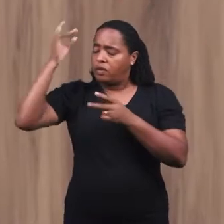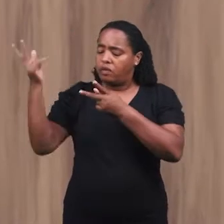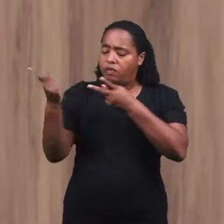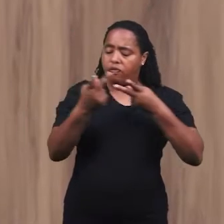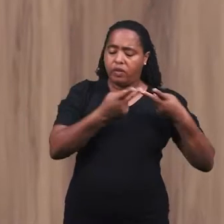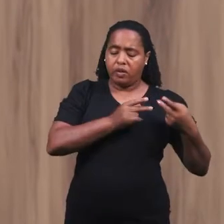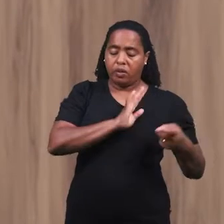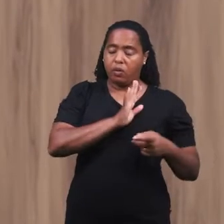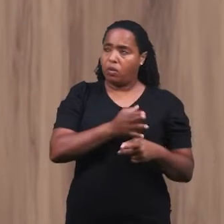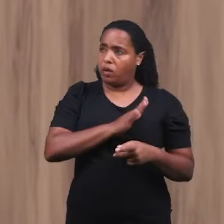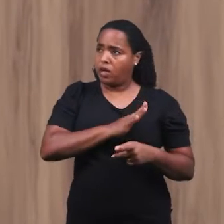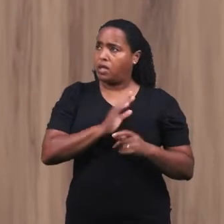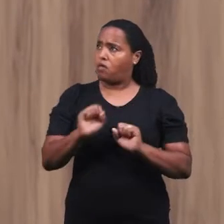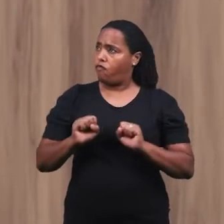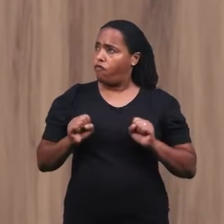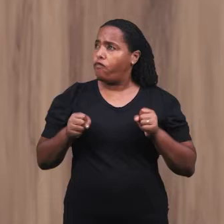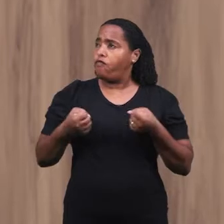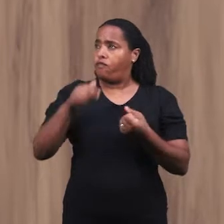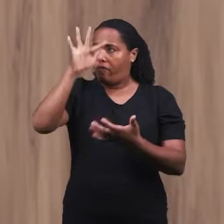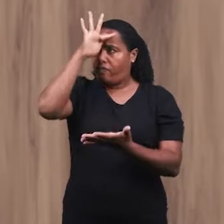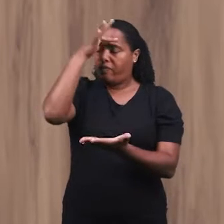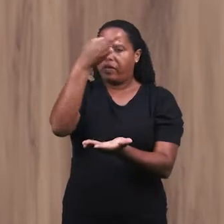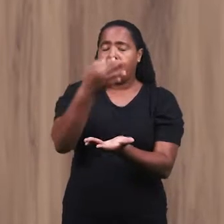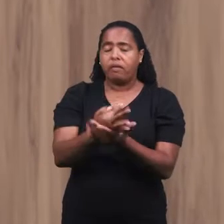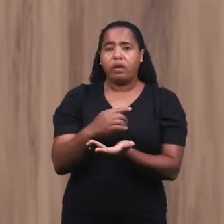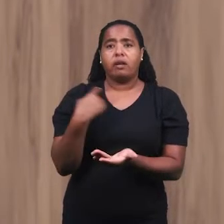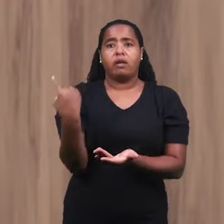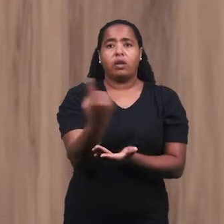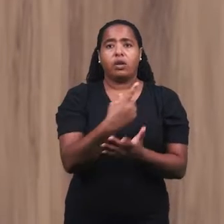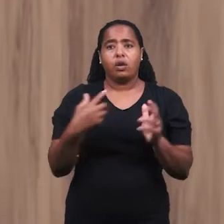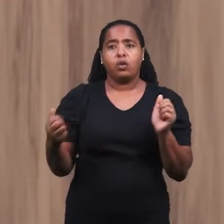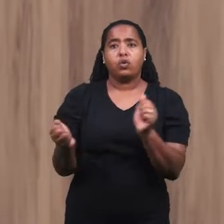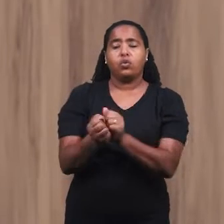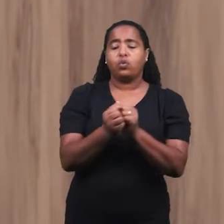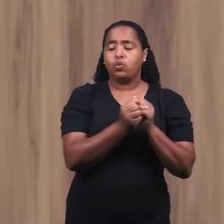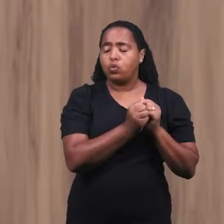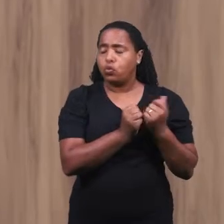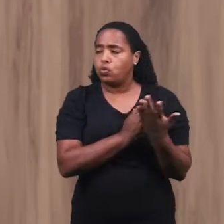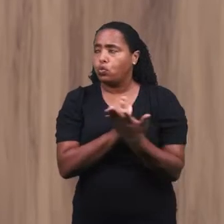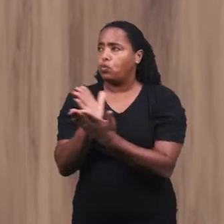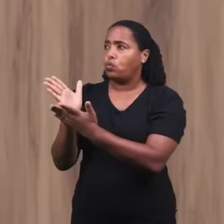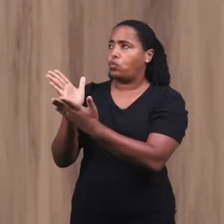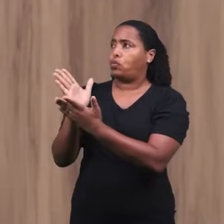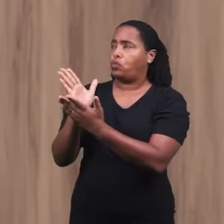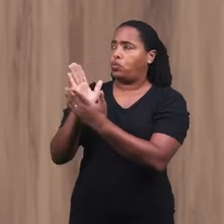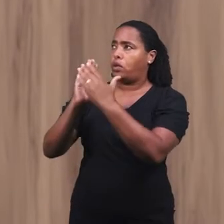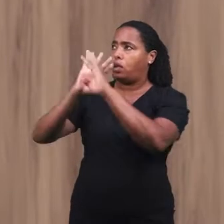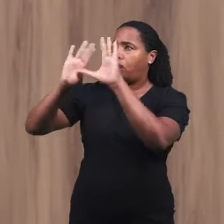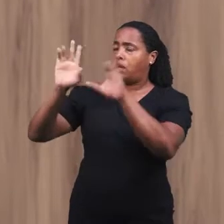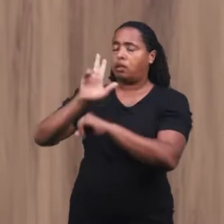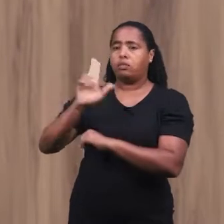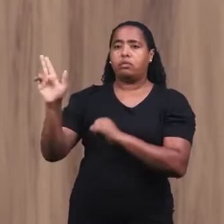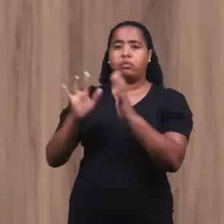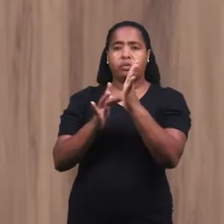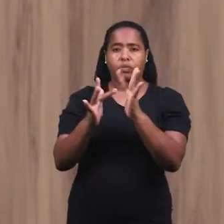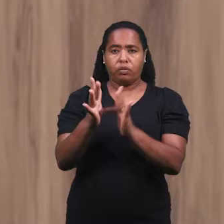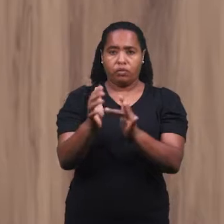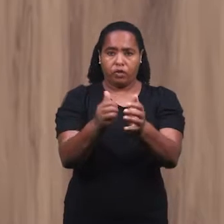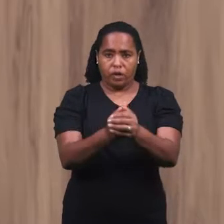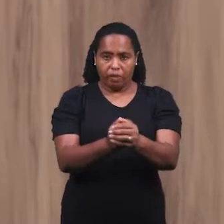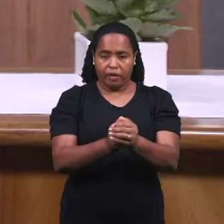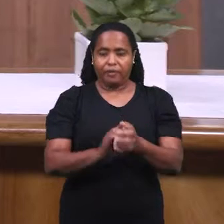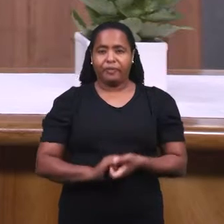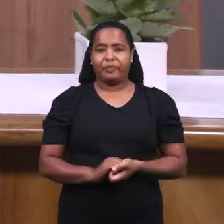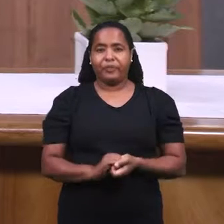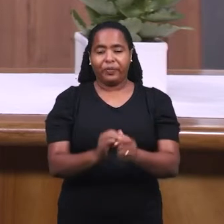принести утешение, укрепить веру, и чтобы таким образом мы могли вместе идти в вечность. Во